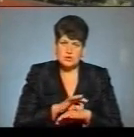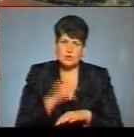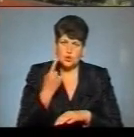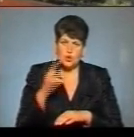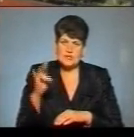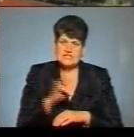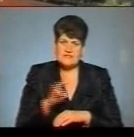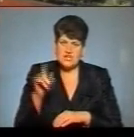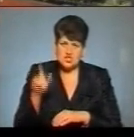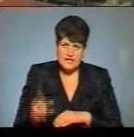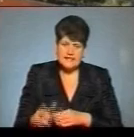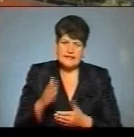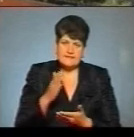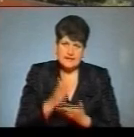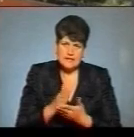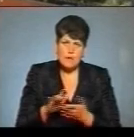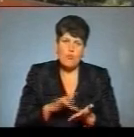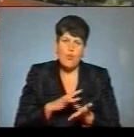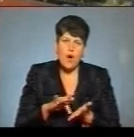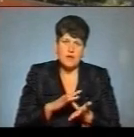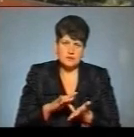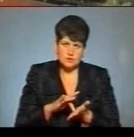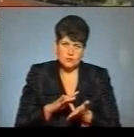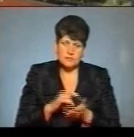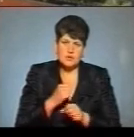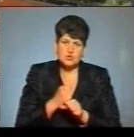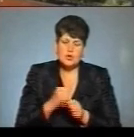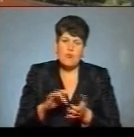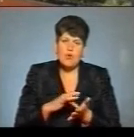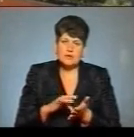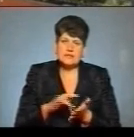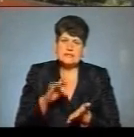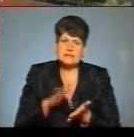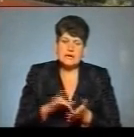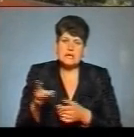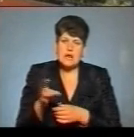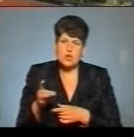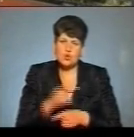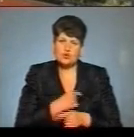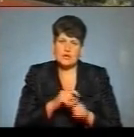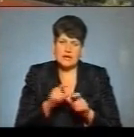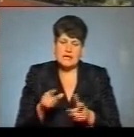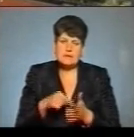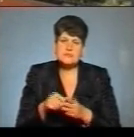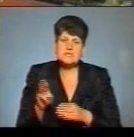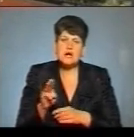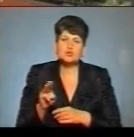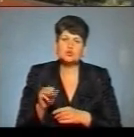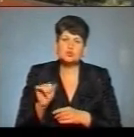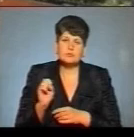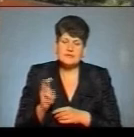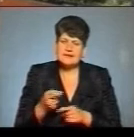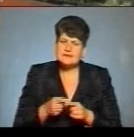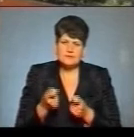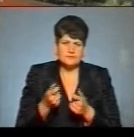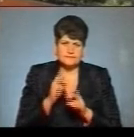з священників є бухгалтером, працює в бухгалтерії центральної районної лікарні в місті Шумську. Це не